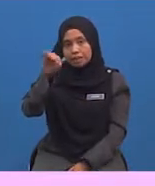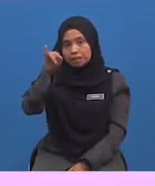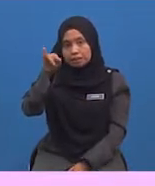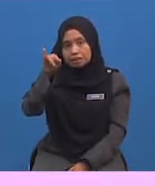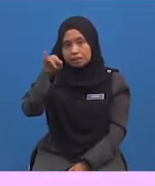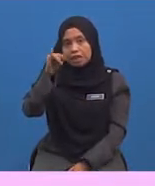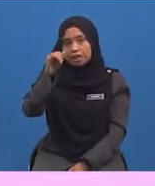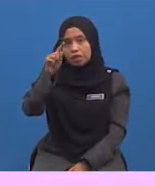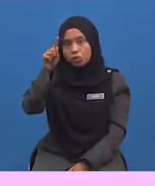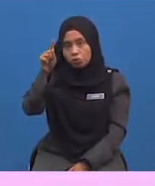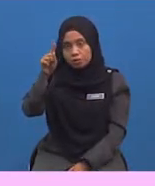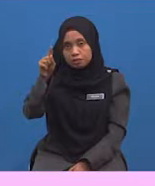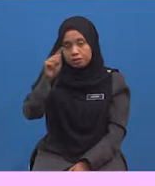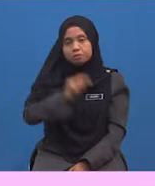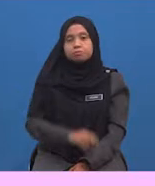3.